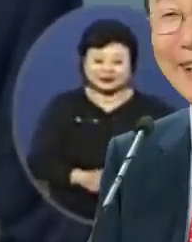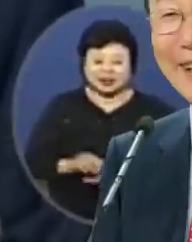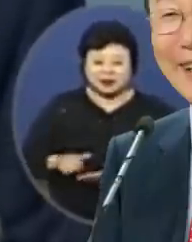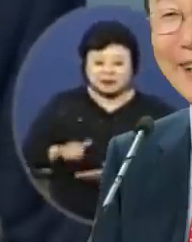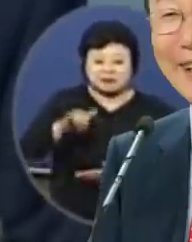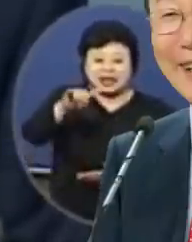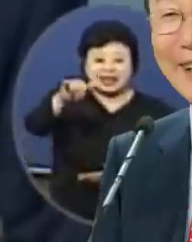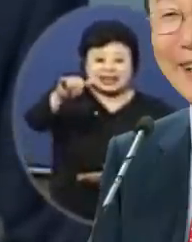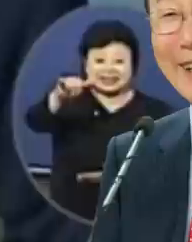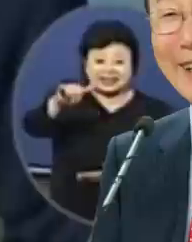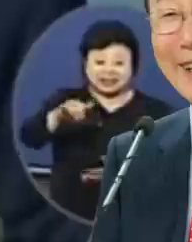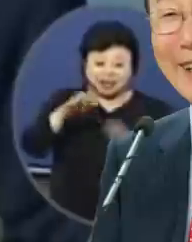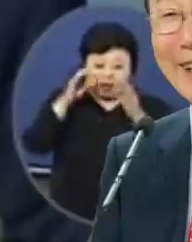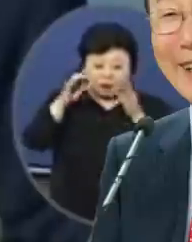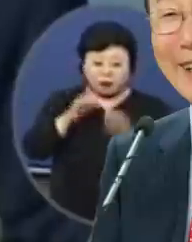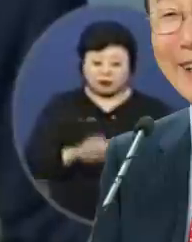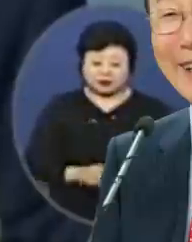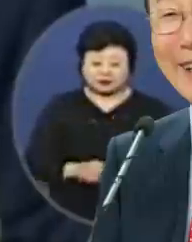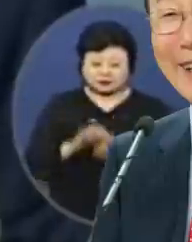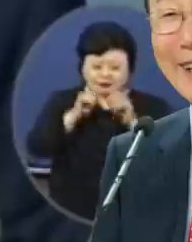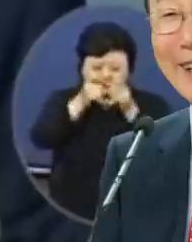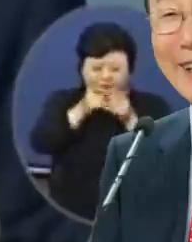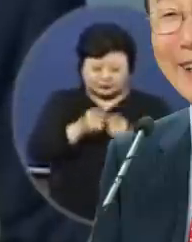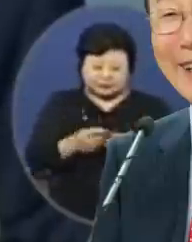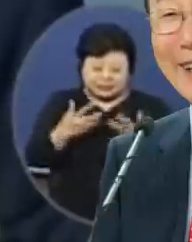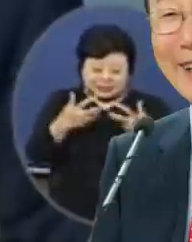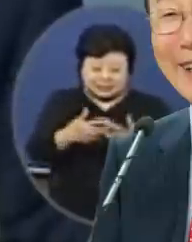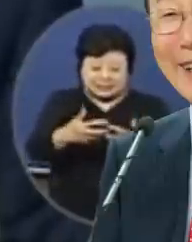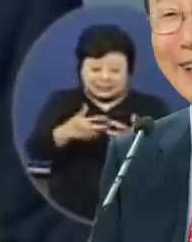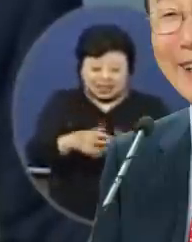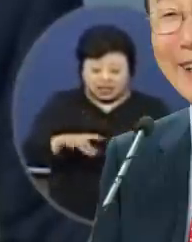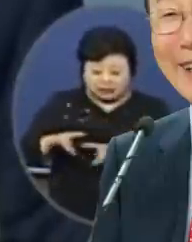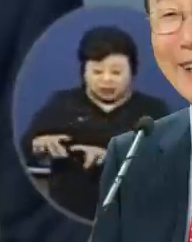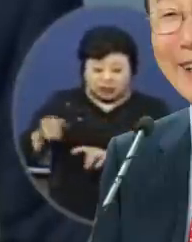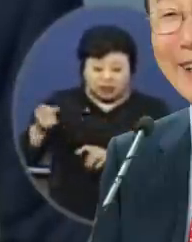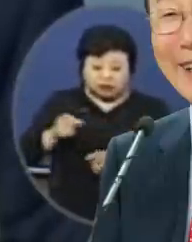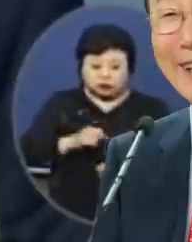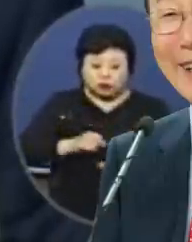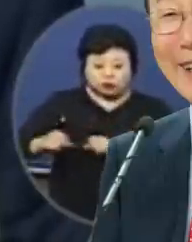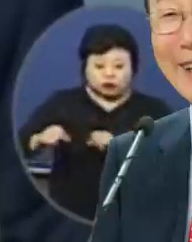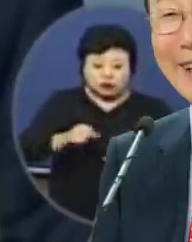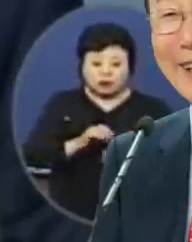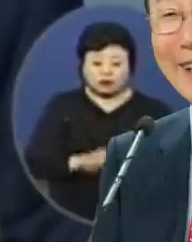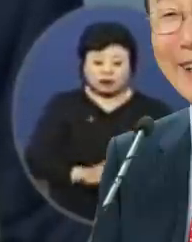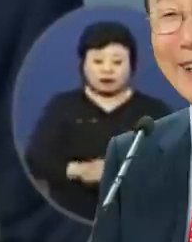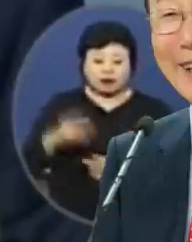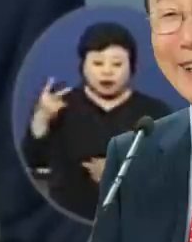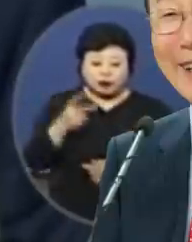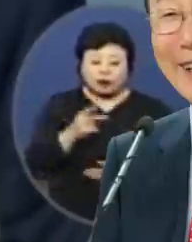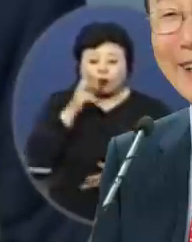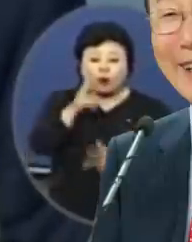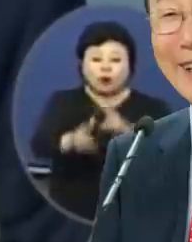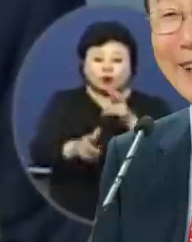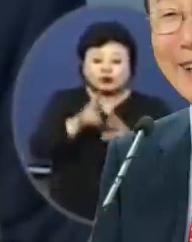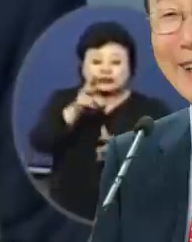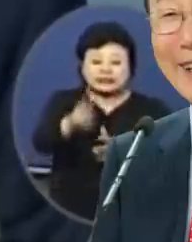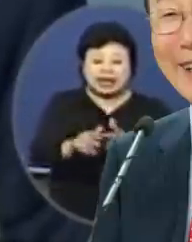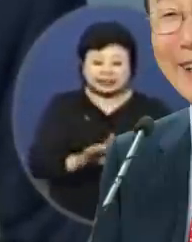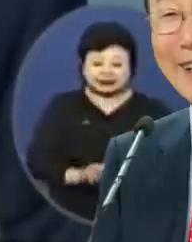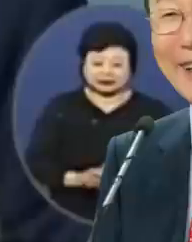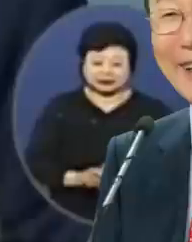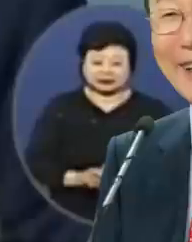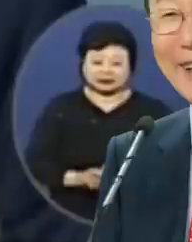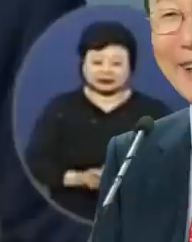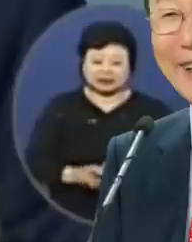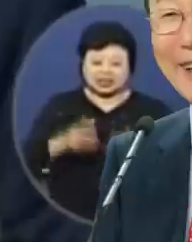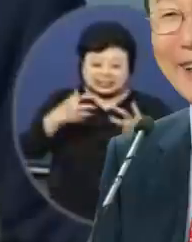비행기를 타고 날아보면 그 조밀한 기계도 전기로 움직입니다. 또 공장에 움직이는